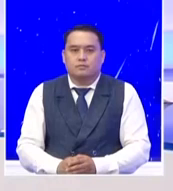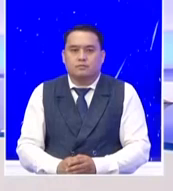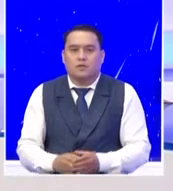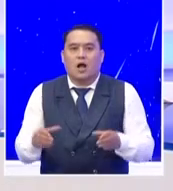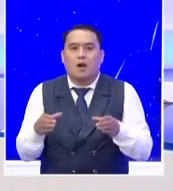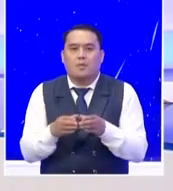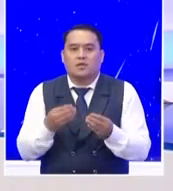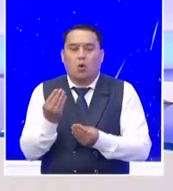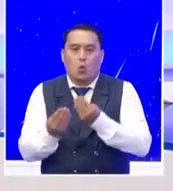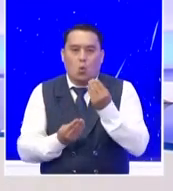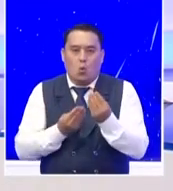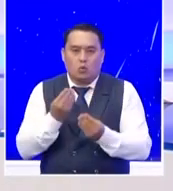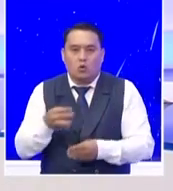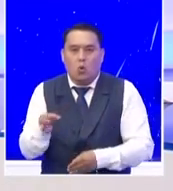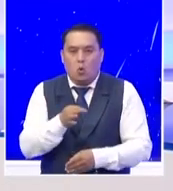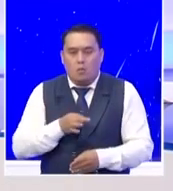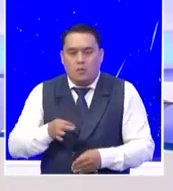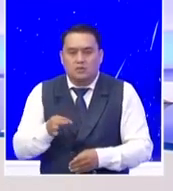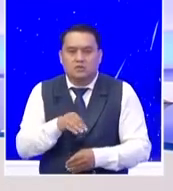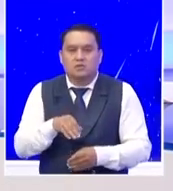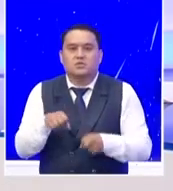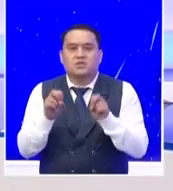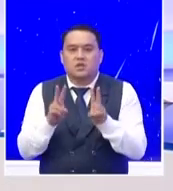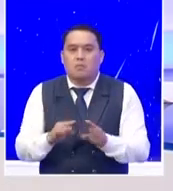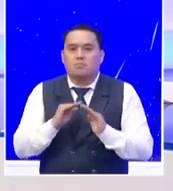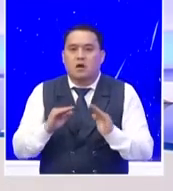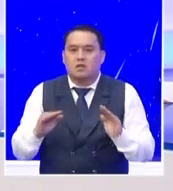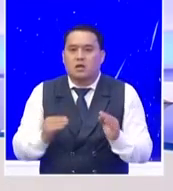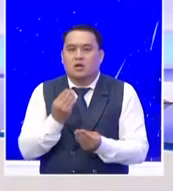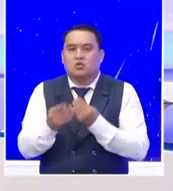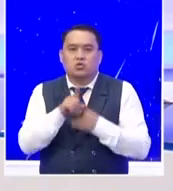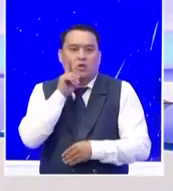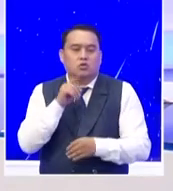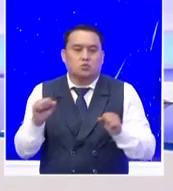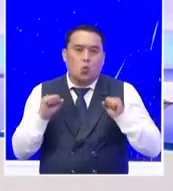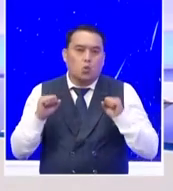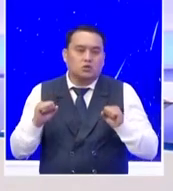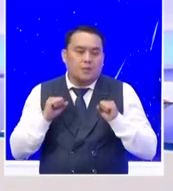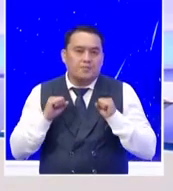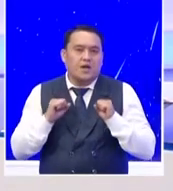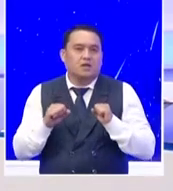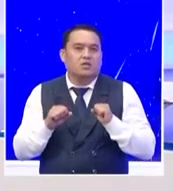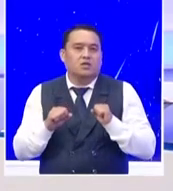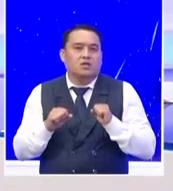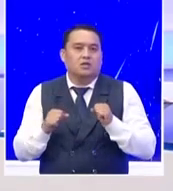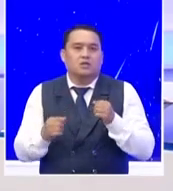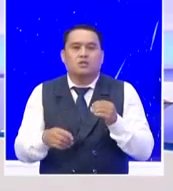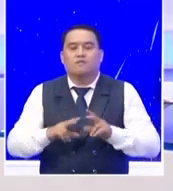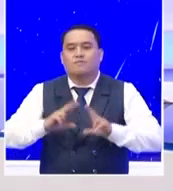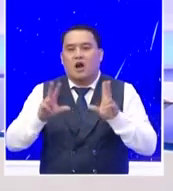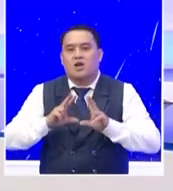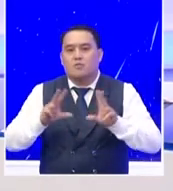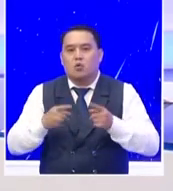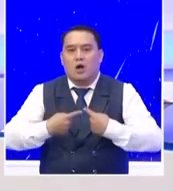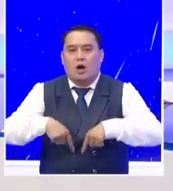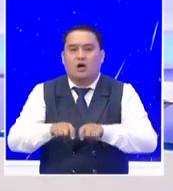Командалық ойын түрлері бойынша облыстық мамандандырылған балалар және жасөспірімдер спорт мектебінде жыл басында жағажай волейбол бөлімі